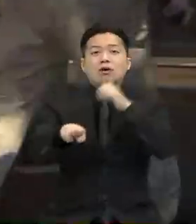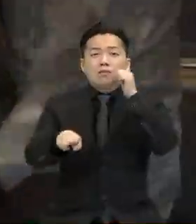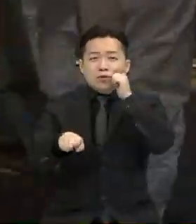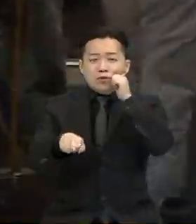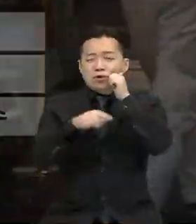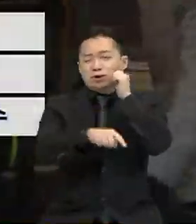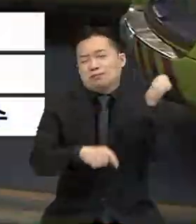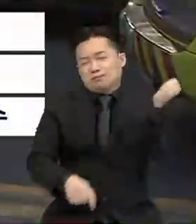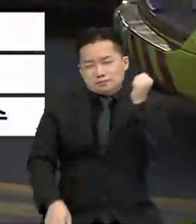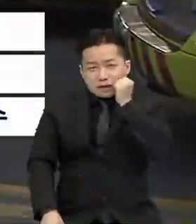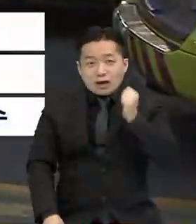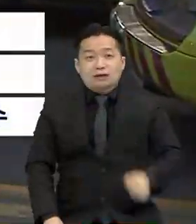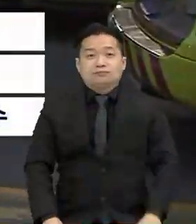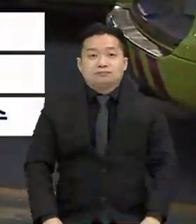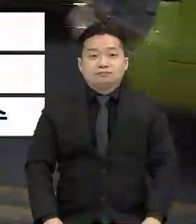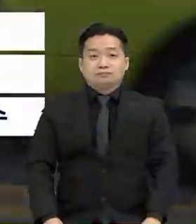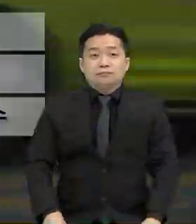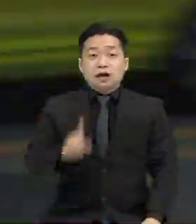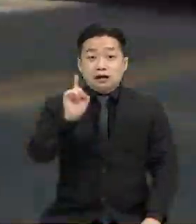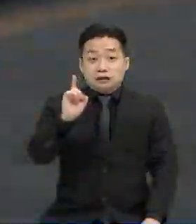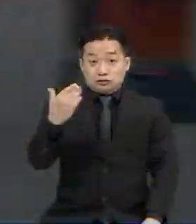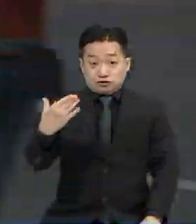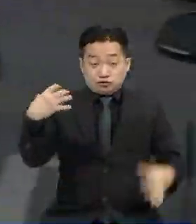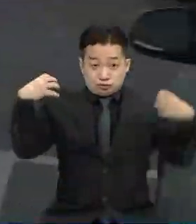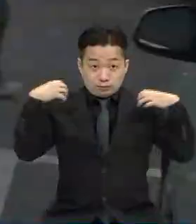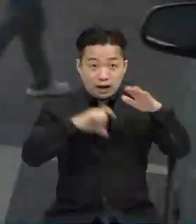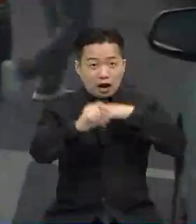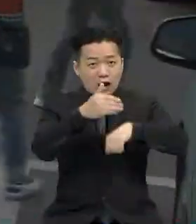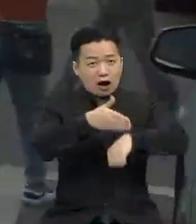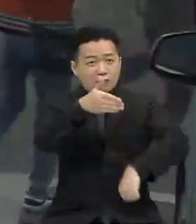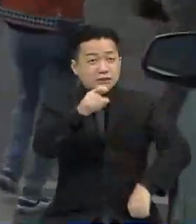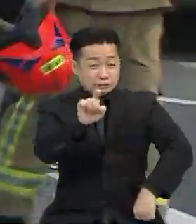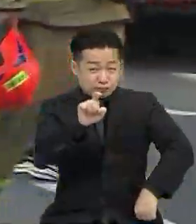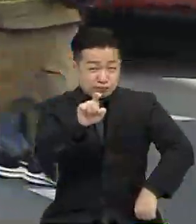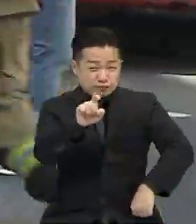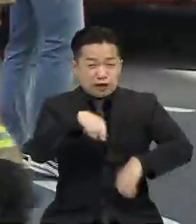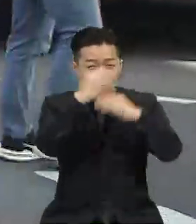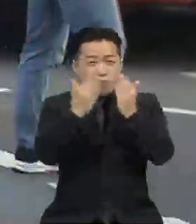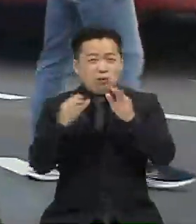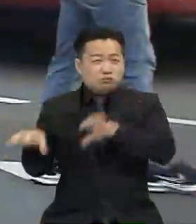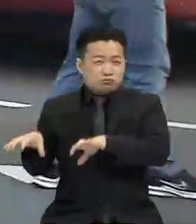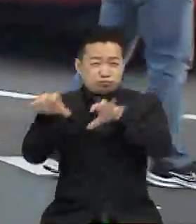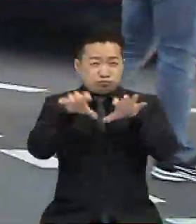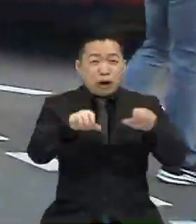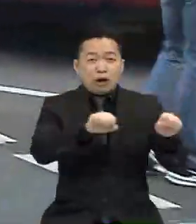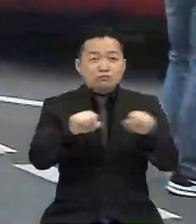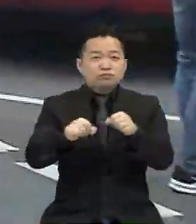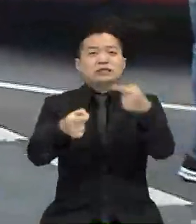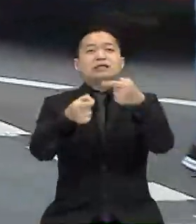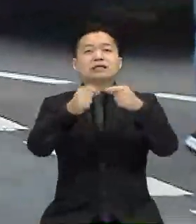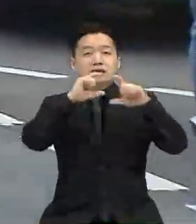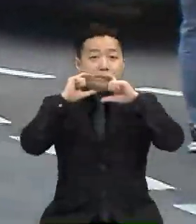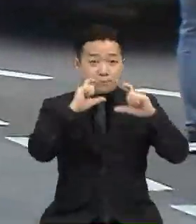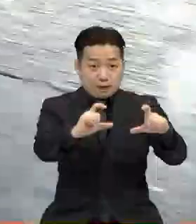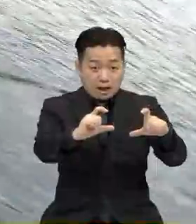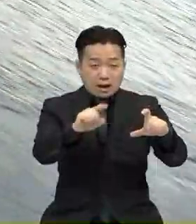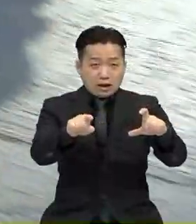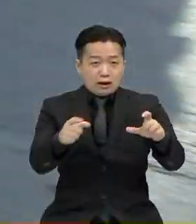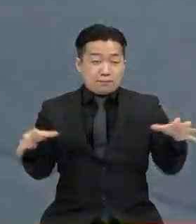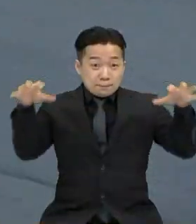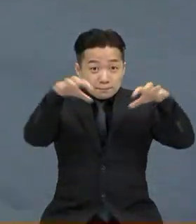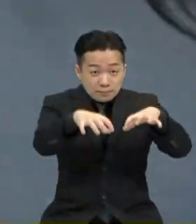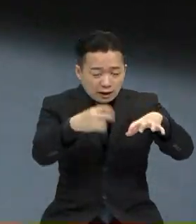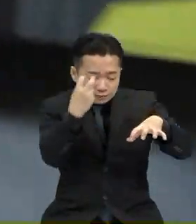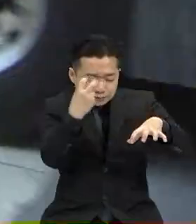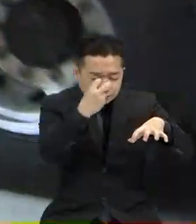변을 당했습니다. 관할 소방서는 오전 9시 10분쯤 모든 가용 인력을 동원하는 대응 1단계를 발령해 현장을 수습하고